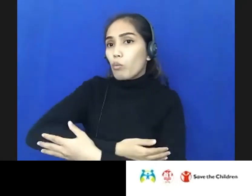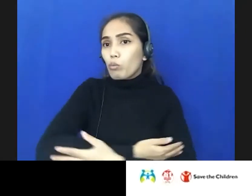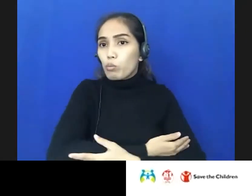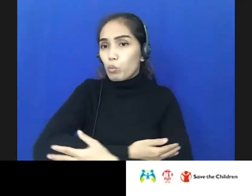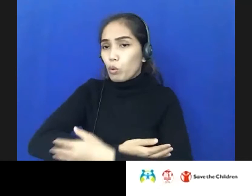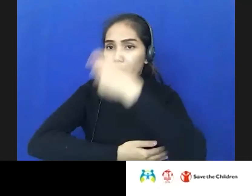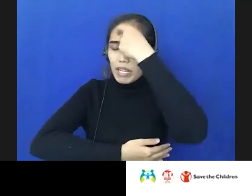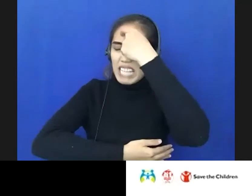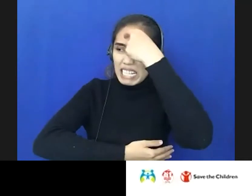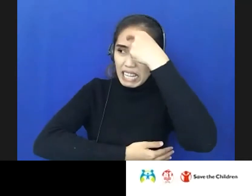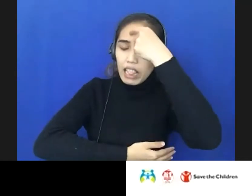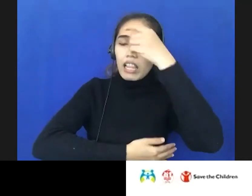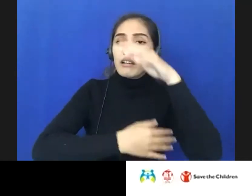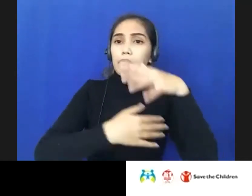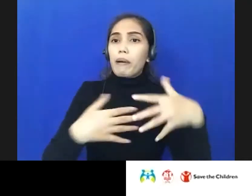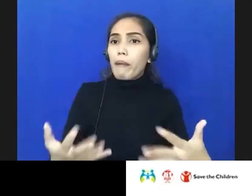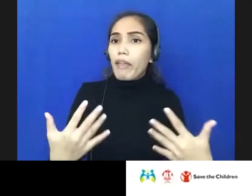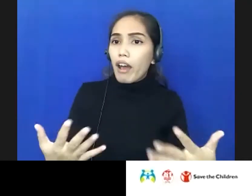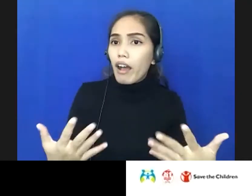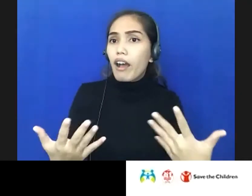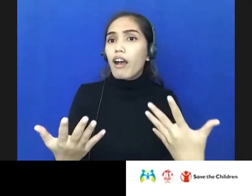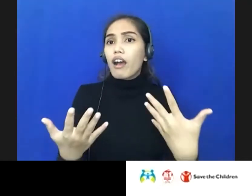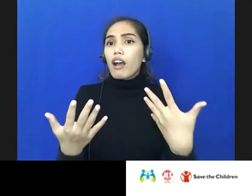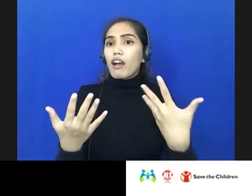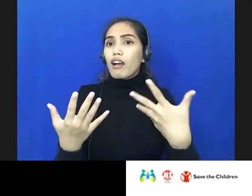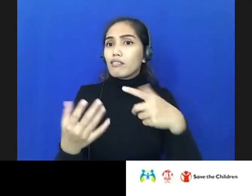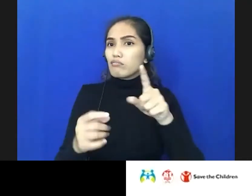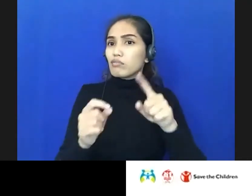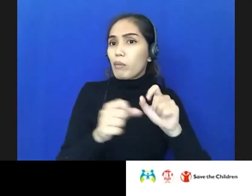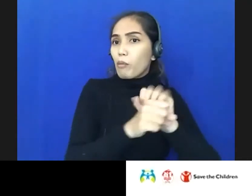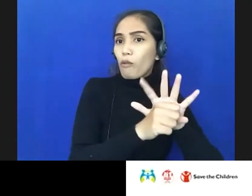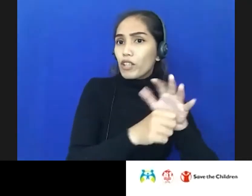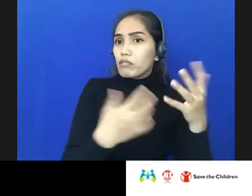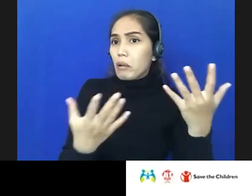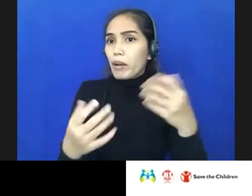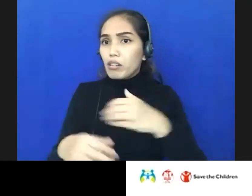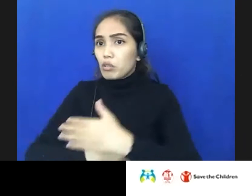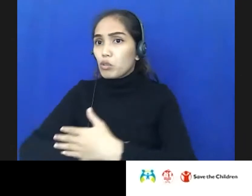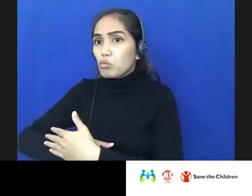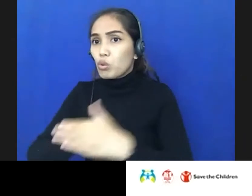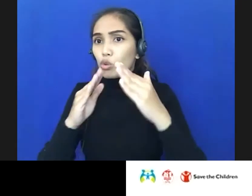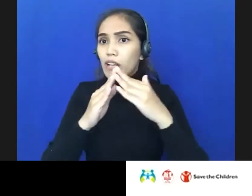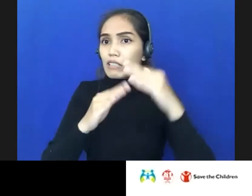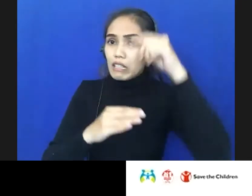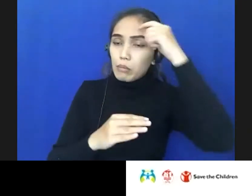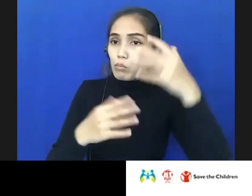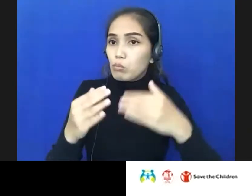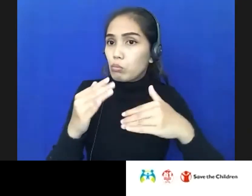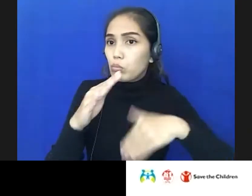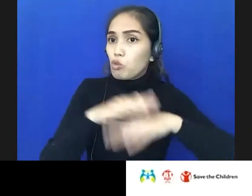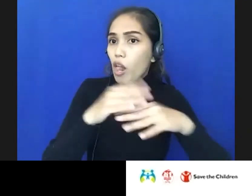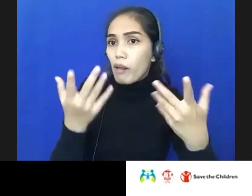ini. Kami persilakan narasumber yang pertama, Dr. Hikmasari, Kepala Bidang Kesehatan Masyarakat